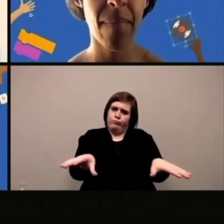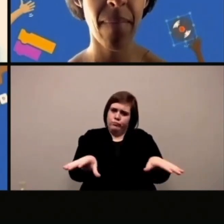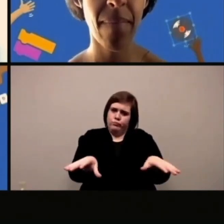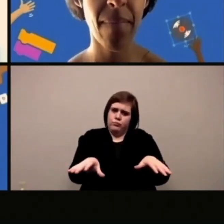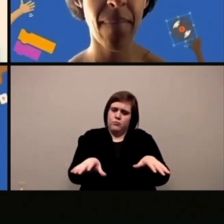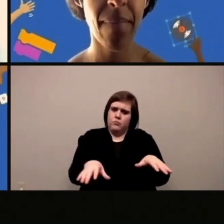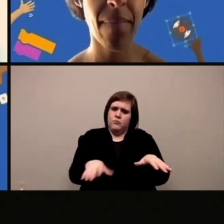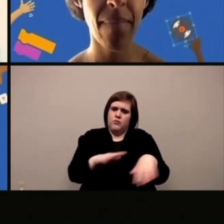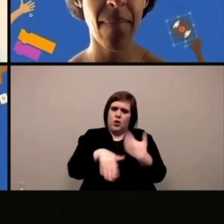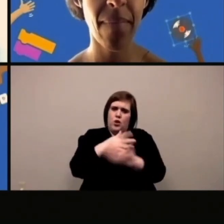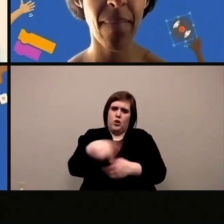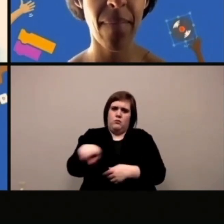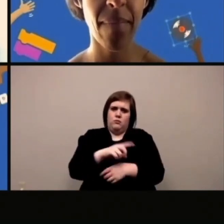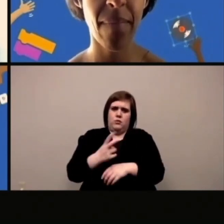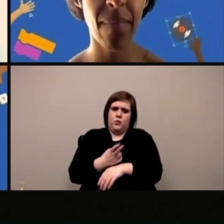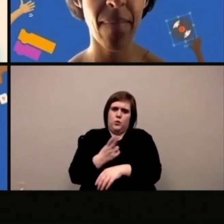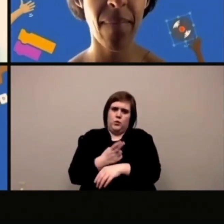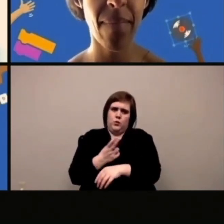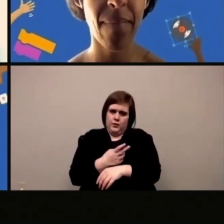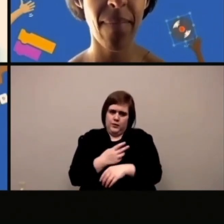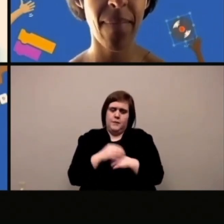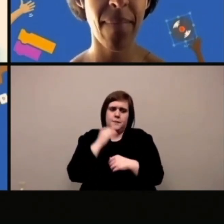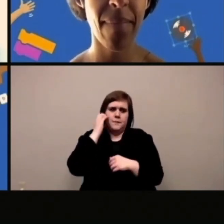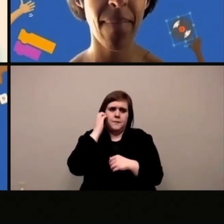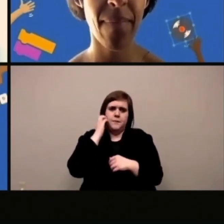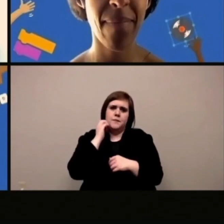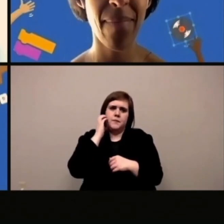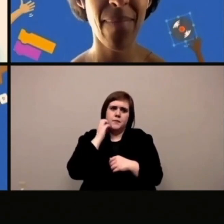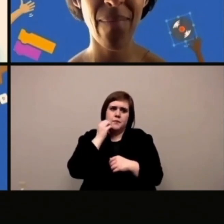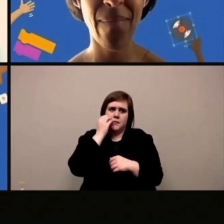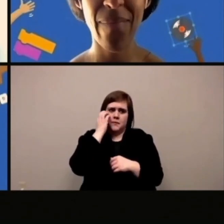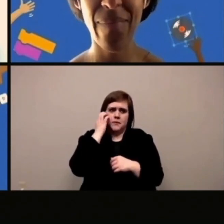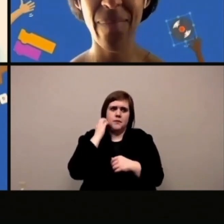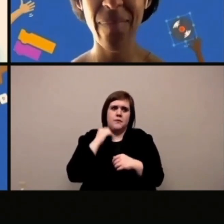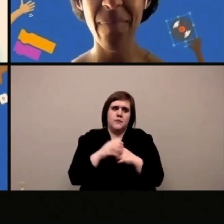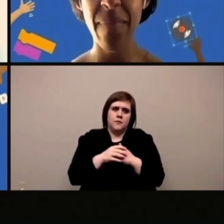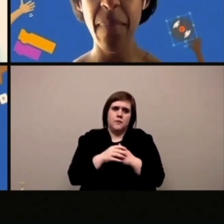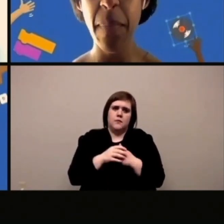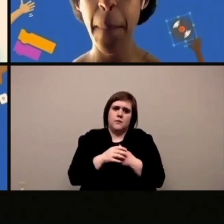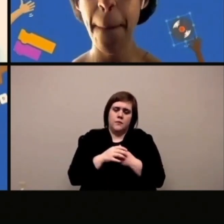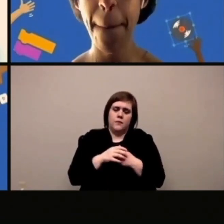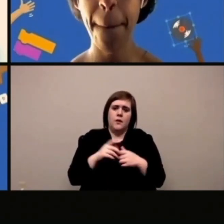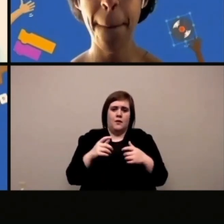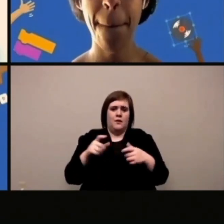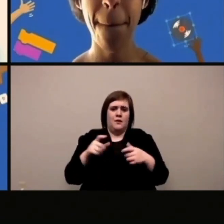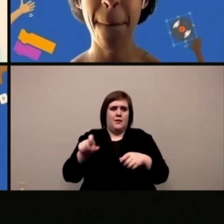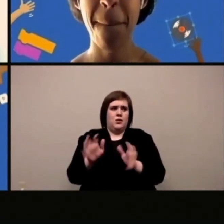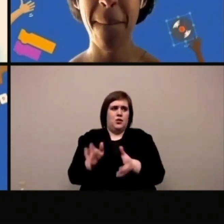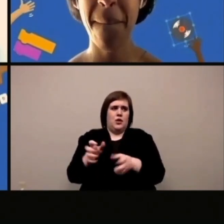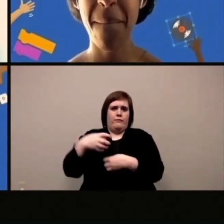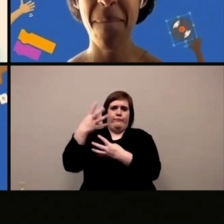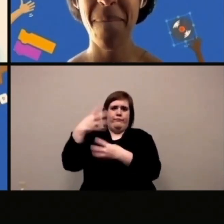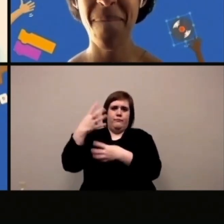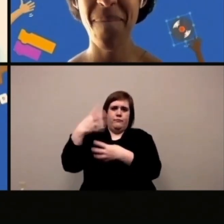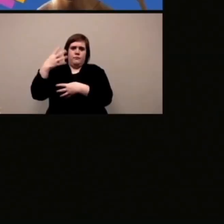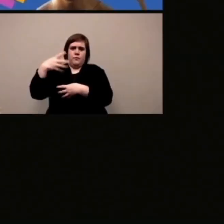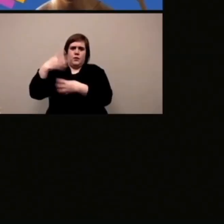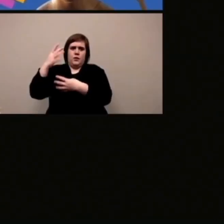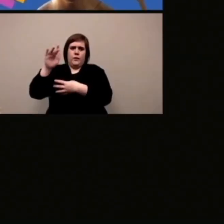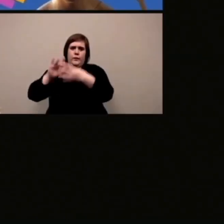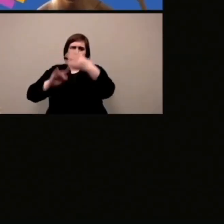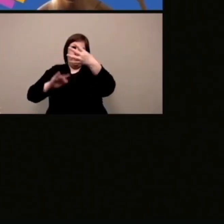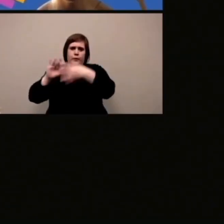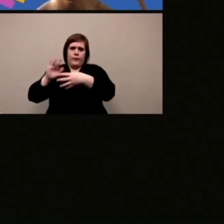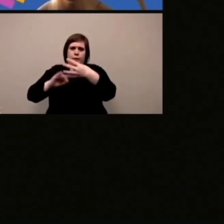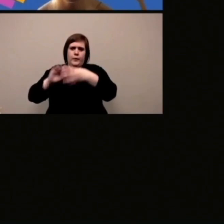いう形で今は使うことができるんですよねなのでまだ改善予知はいろいろありますので一般的に